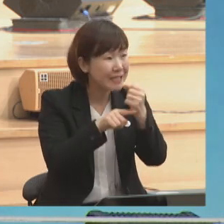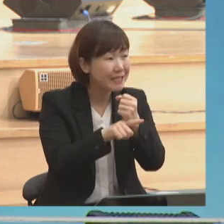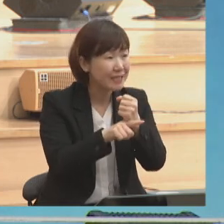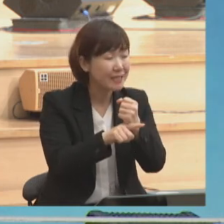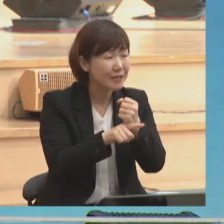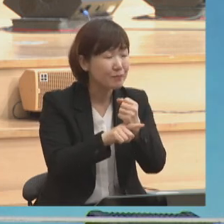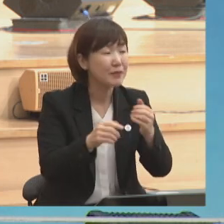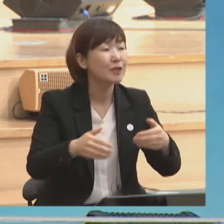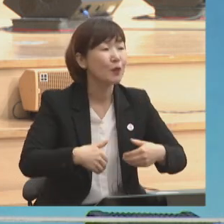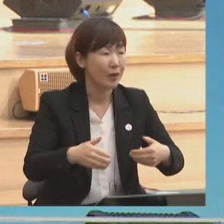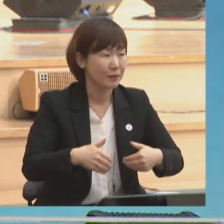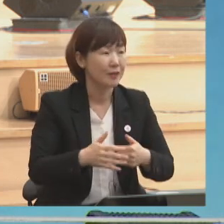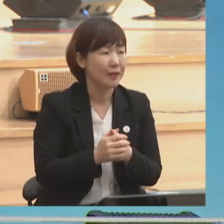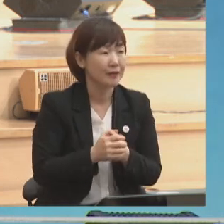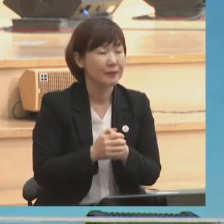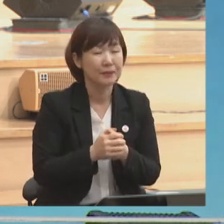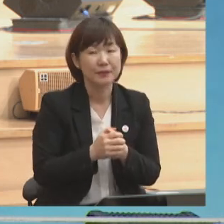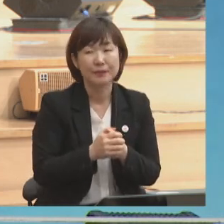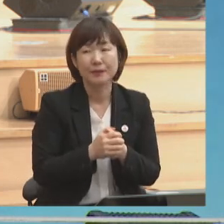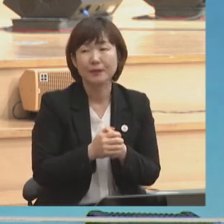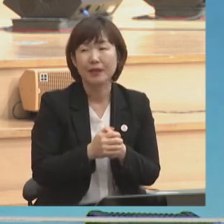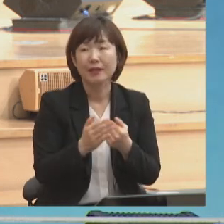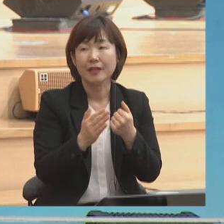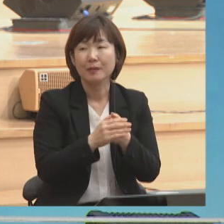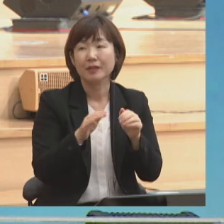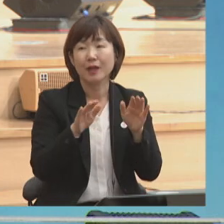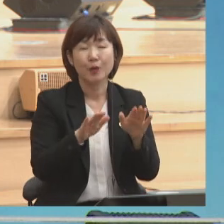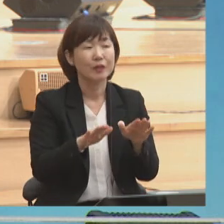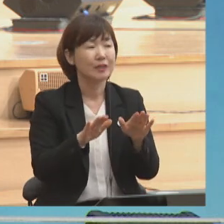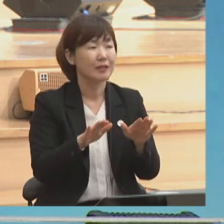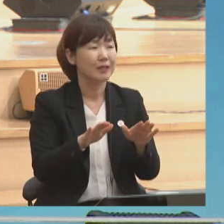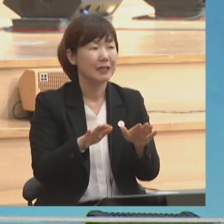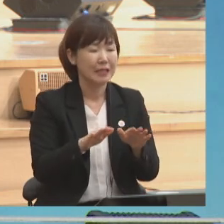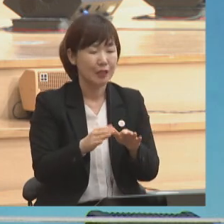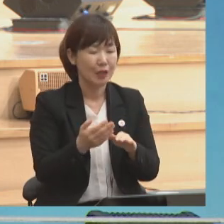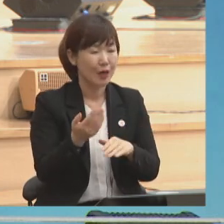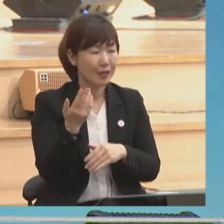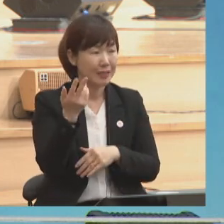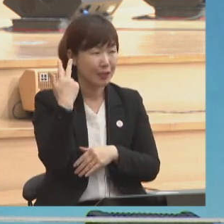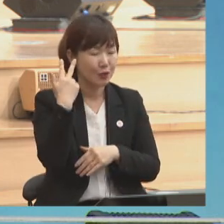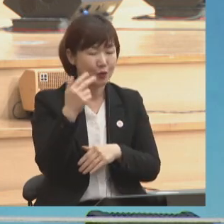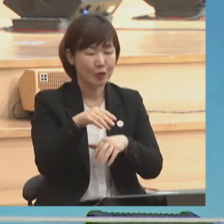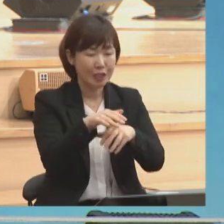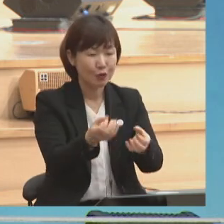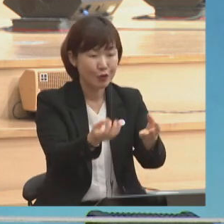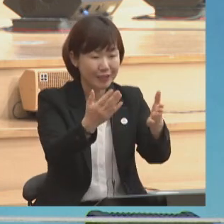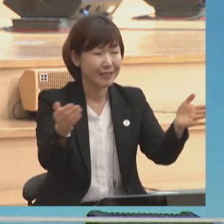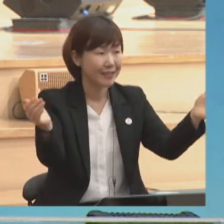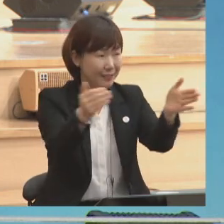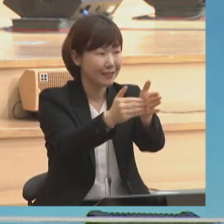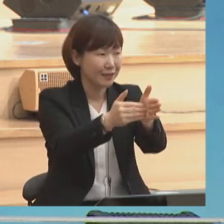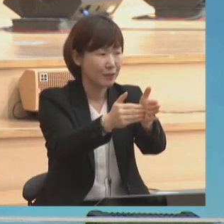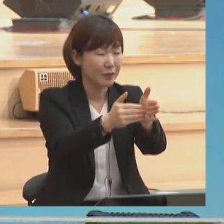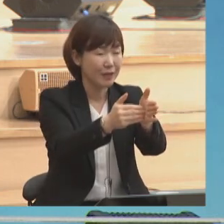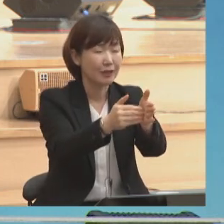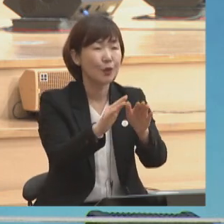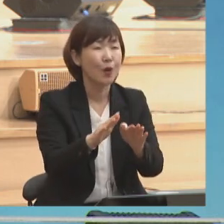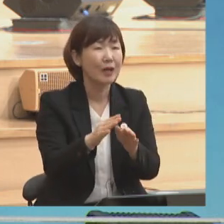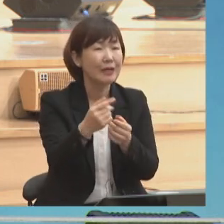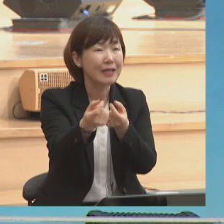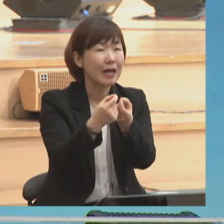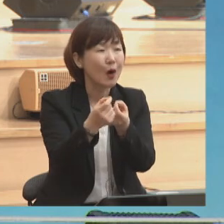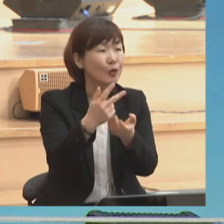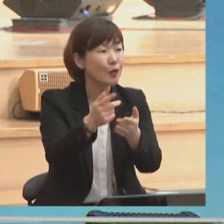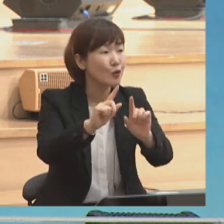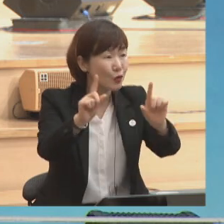그게 전도인 거예요. 그래서 오늘 저는 진군식으로 우리가 지난주일을 마쳤잖아요. 그리고 오는 주일날 우리는